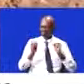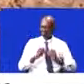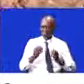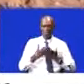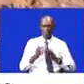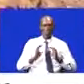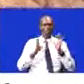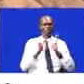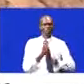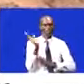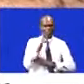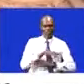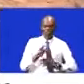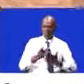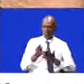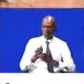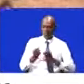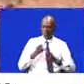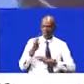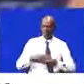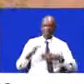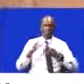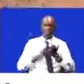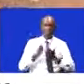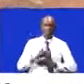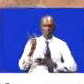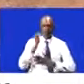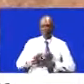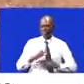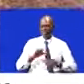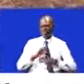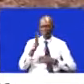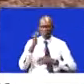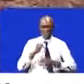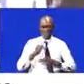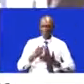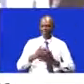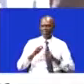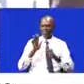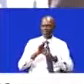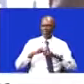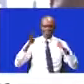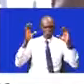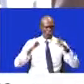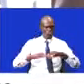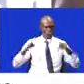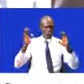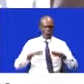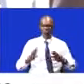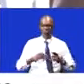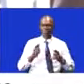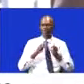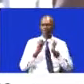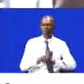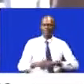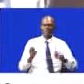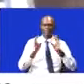e sama yo rach kendo ok nyal kalore kaluwore koda koth machwe tamre gi nono. Kodhino osahinywa